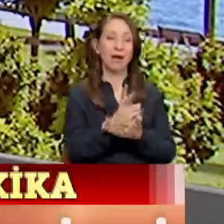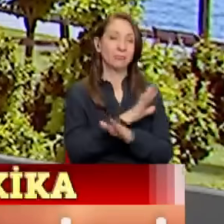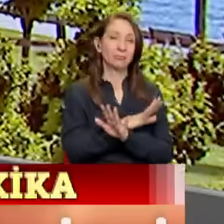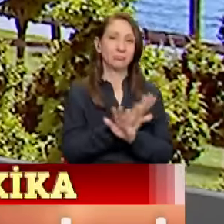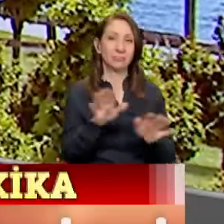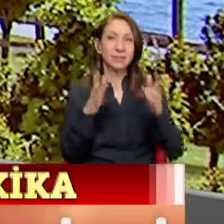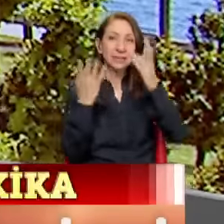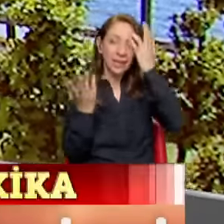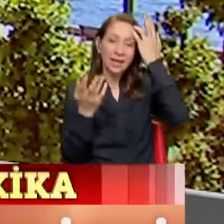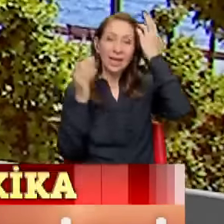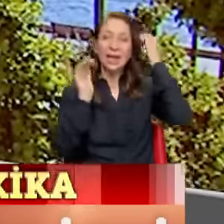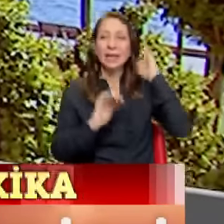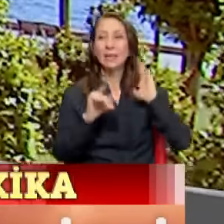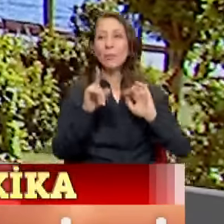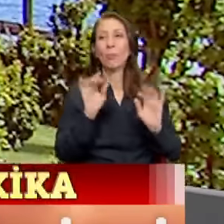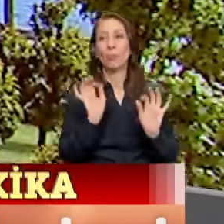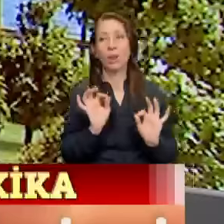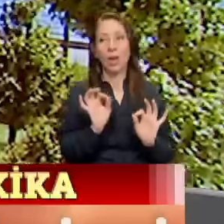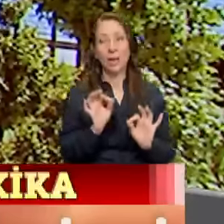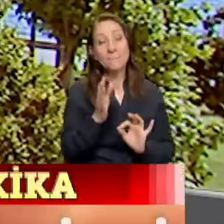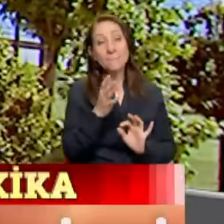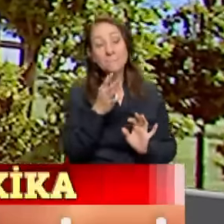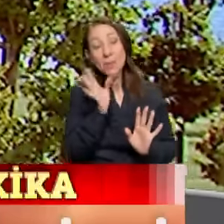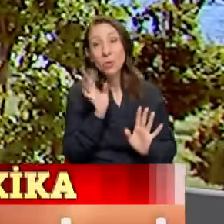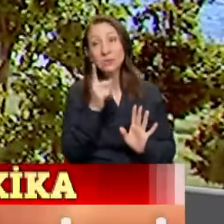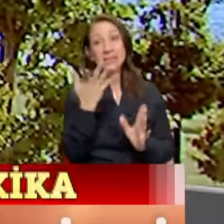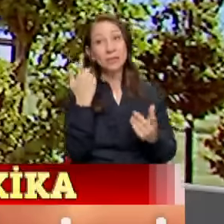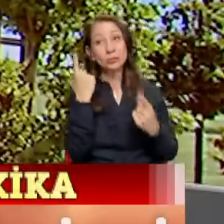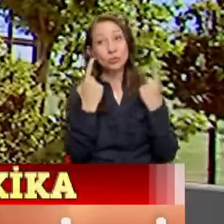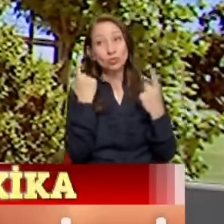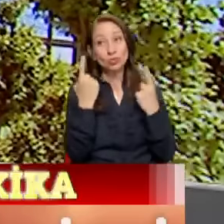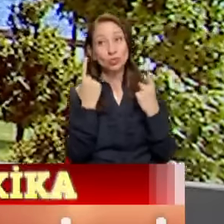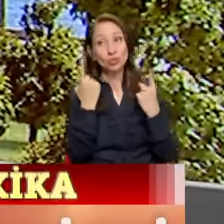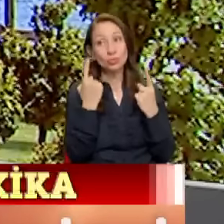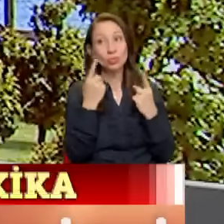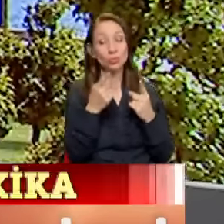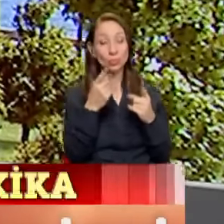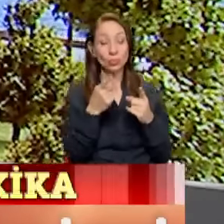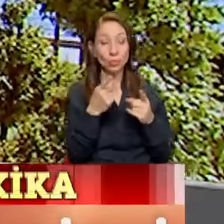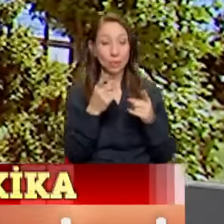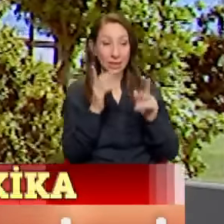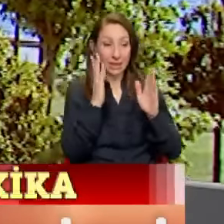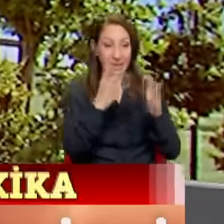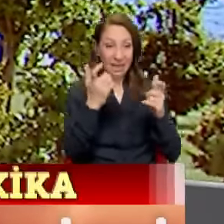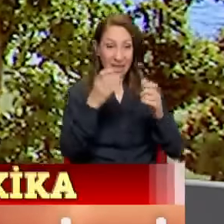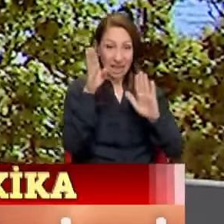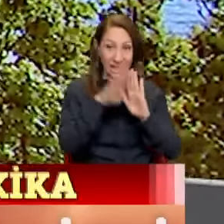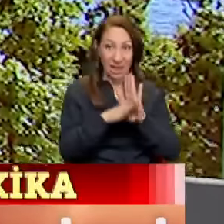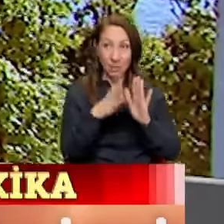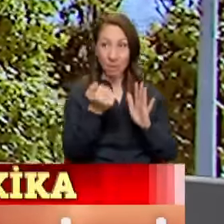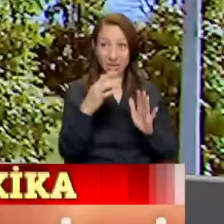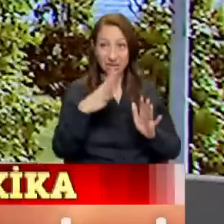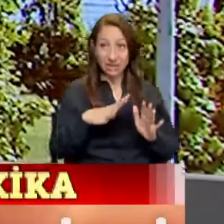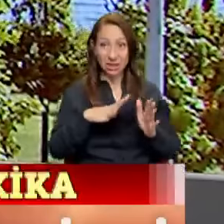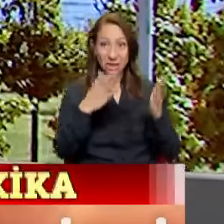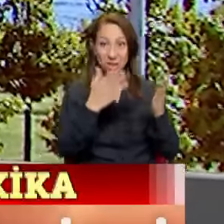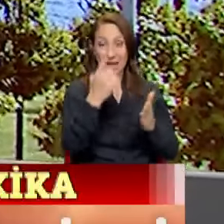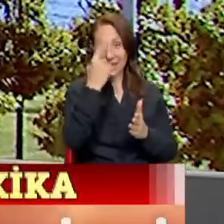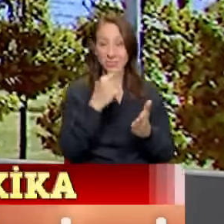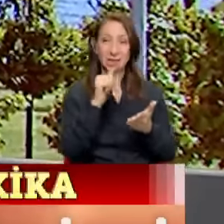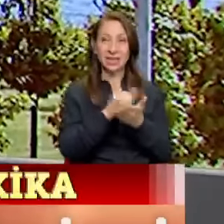girdi Yani indirim bu şekilde bilemiyorum Siz ne düşünürsünüz ve bu testlerden indirimli bir şekilde yararlanmak isterseniz işte